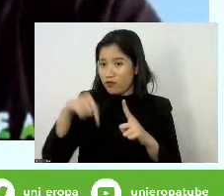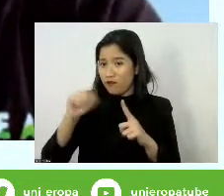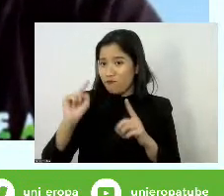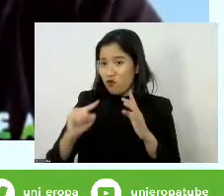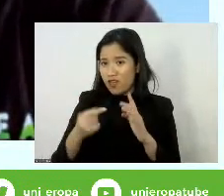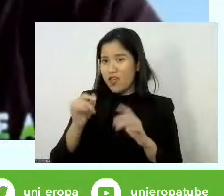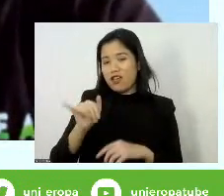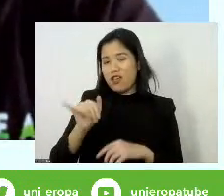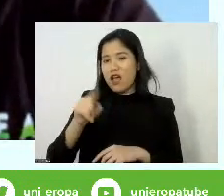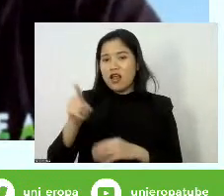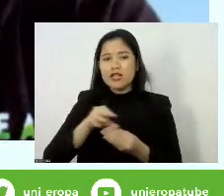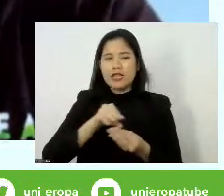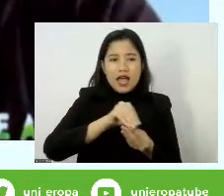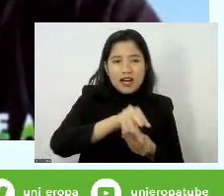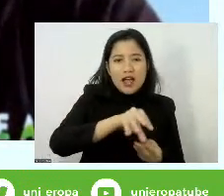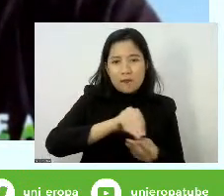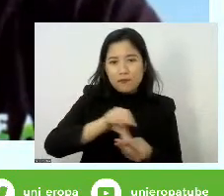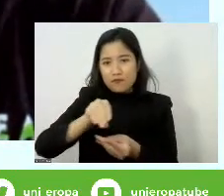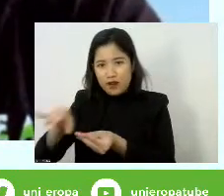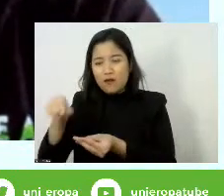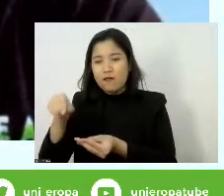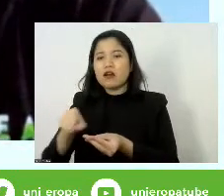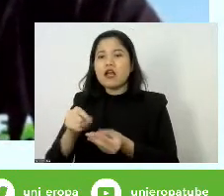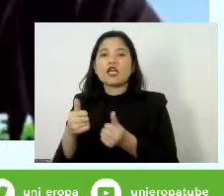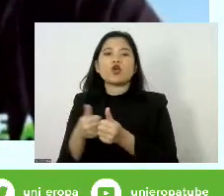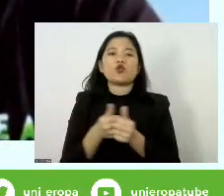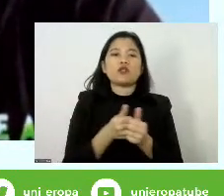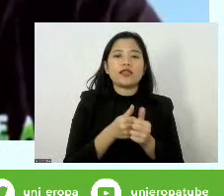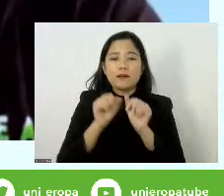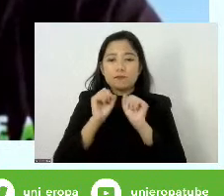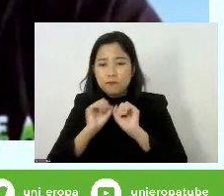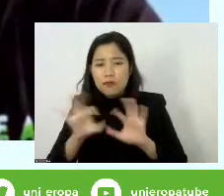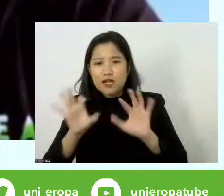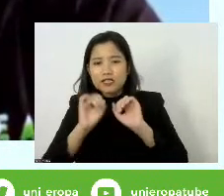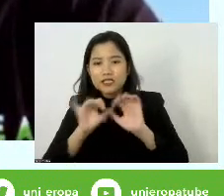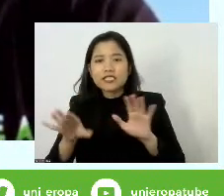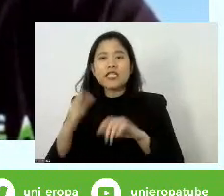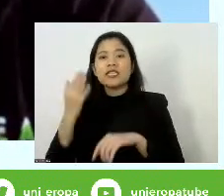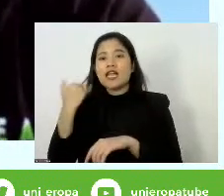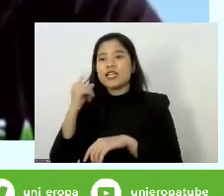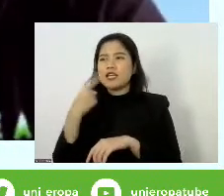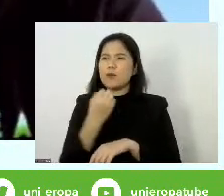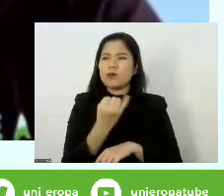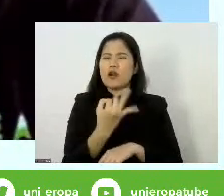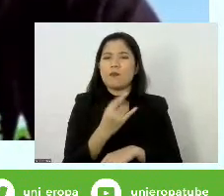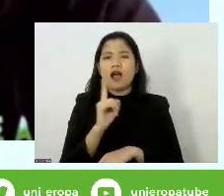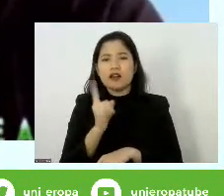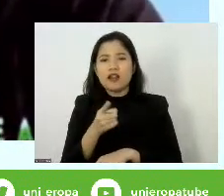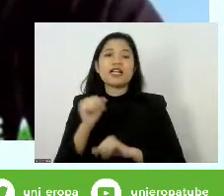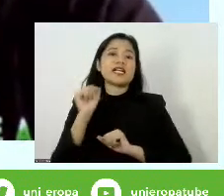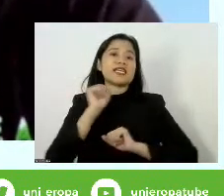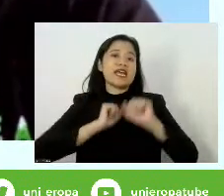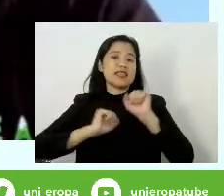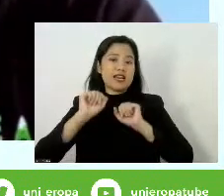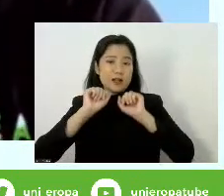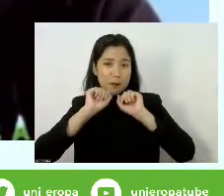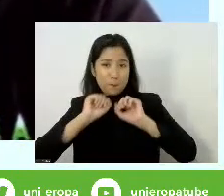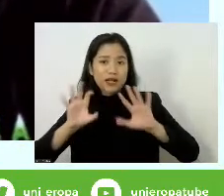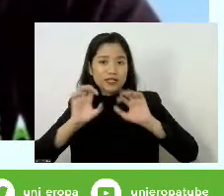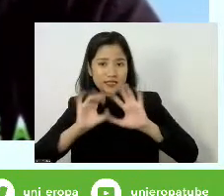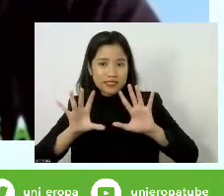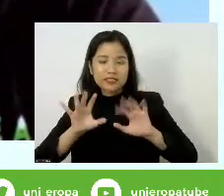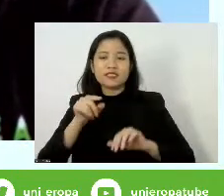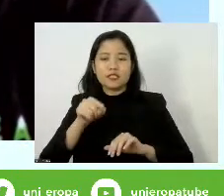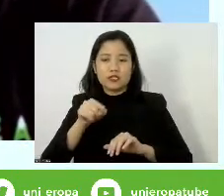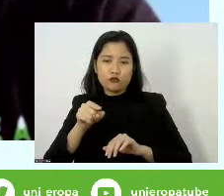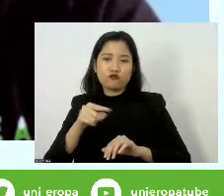om Tanam Pohon terus ikut kampanye kemarin beberapa ya beberapa kegiatan kapalnya lah gitu nah hal-hal